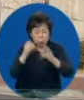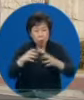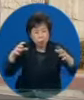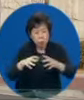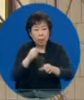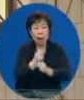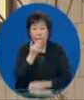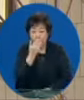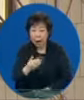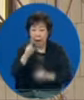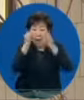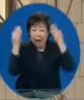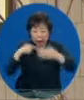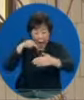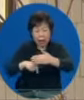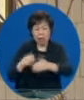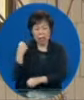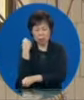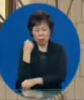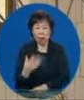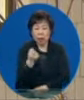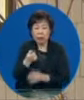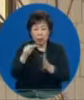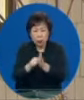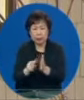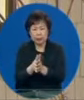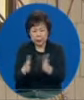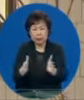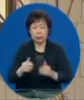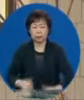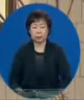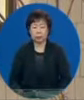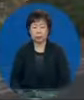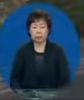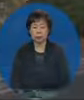구축해 대학의 창업기제화를 이루기 위해서 실행하는 정부 사업입니다.